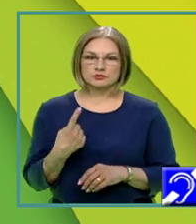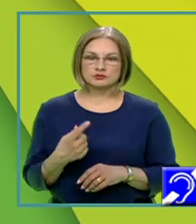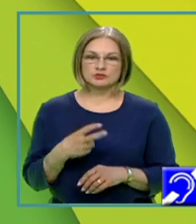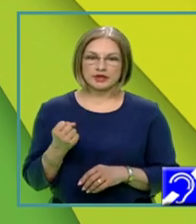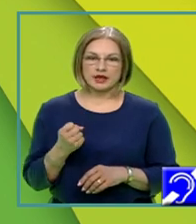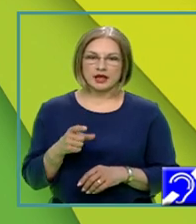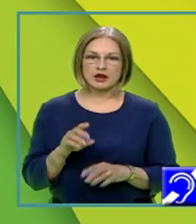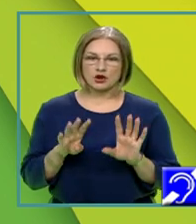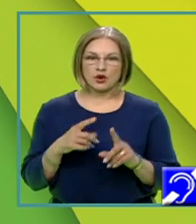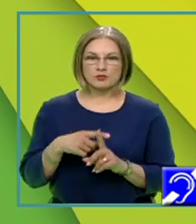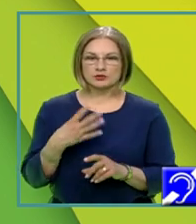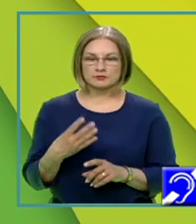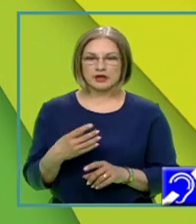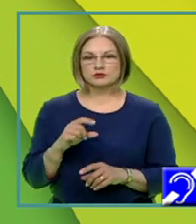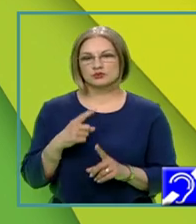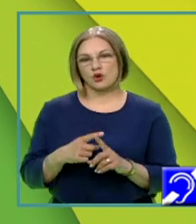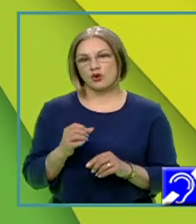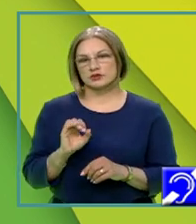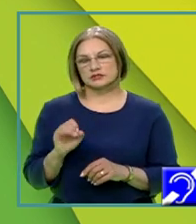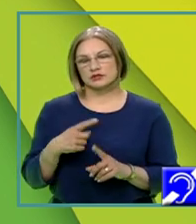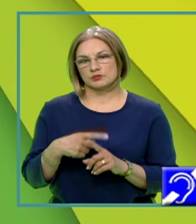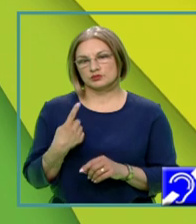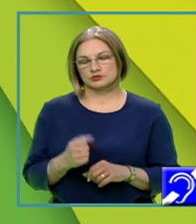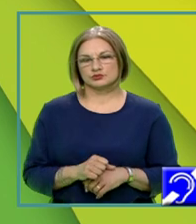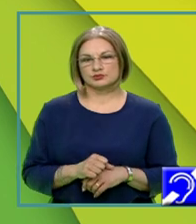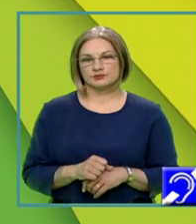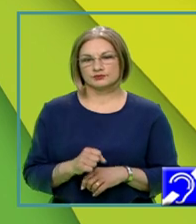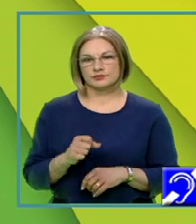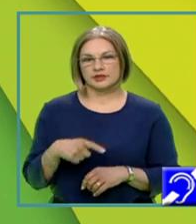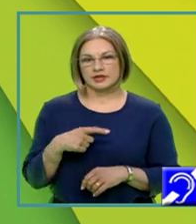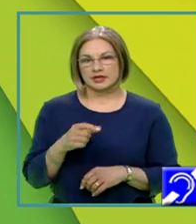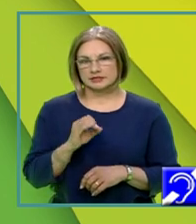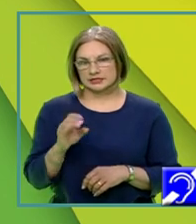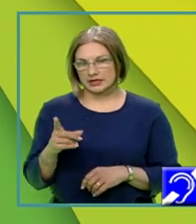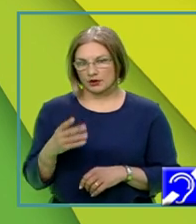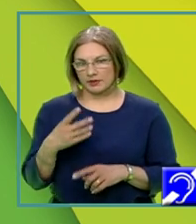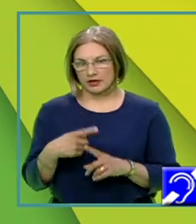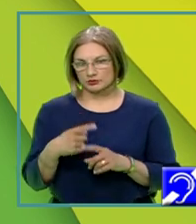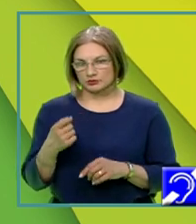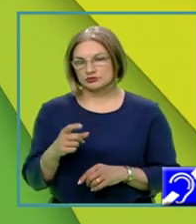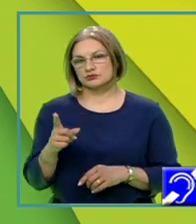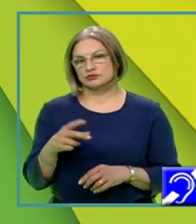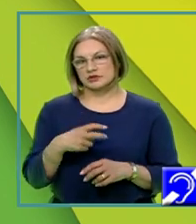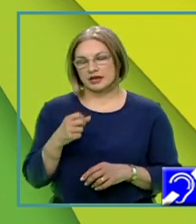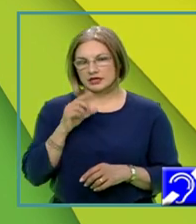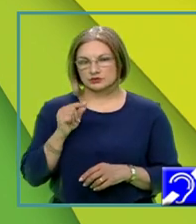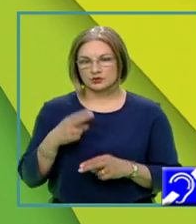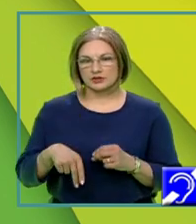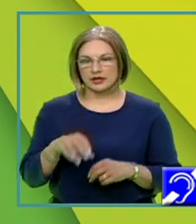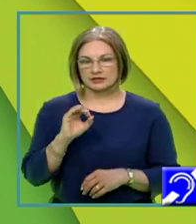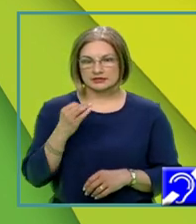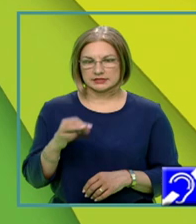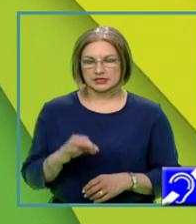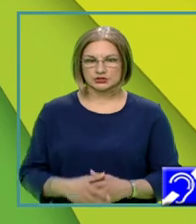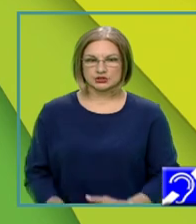egal cu nouă plus 4 ori zero plus 1 4 0 știind că face zero iar 9 plus un va face 10 adică